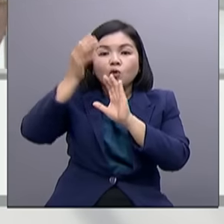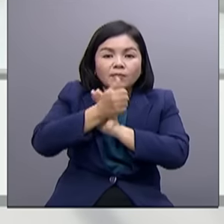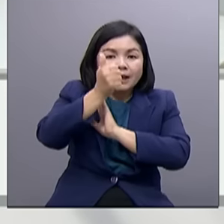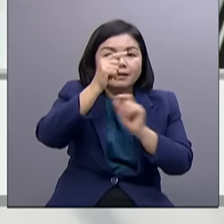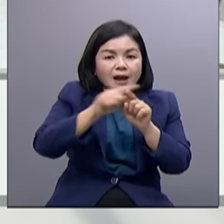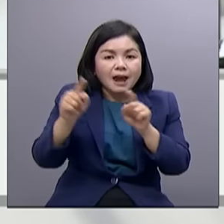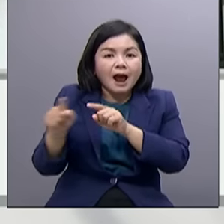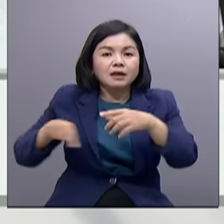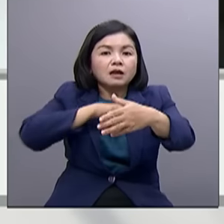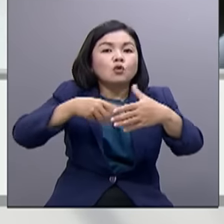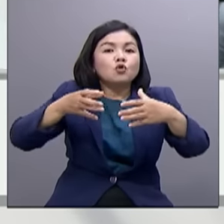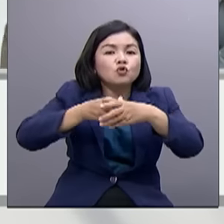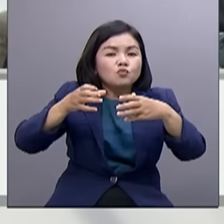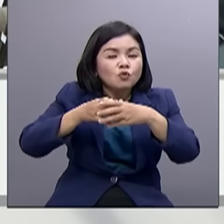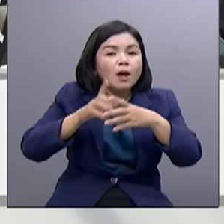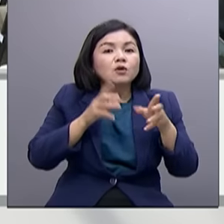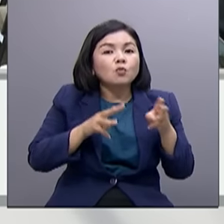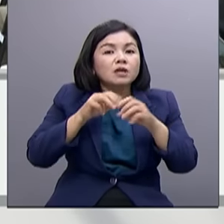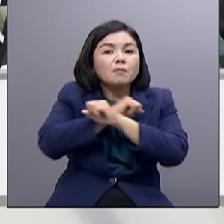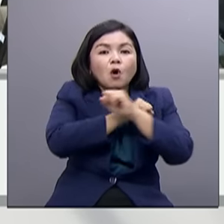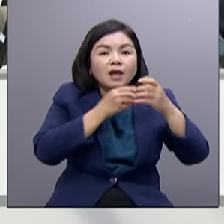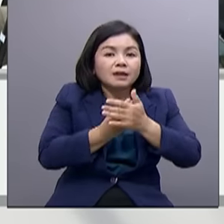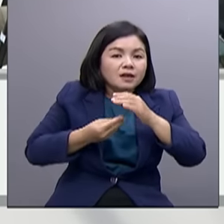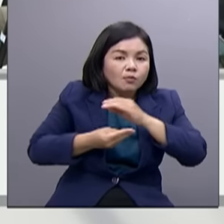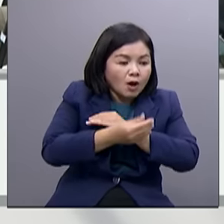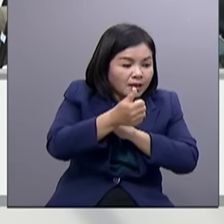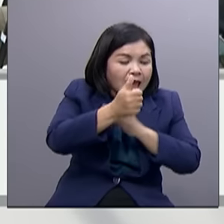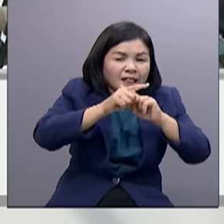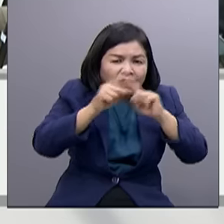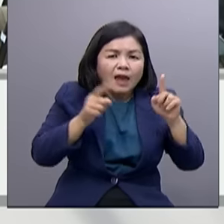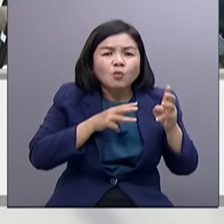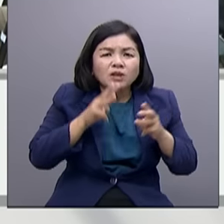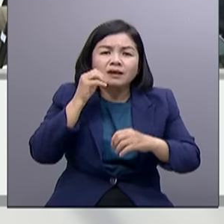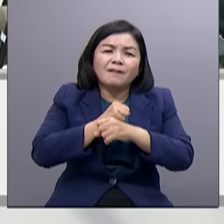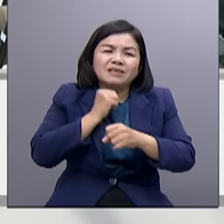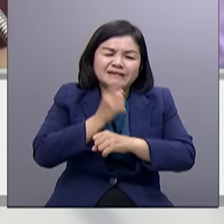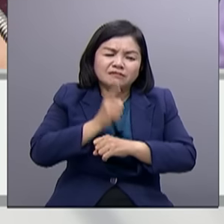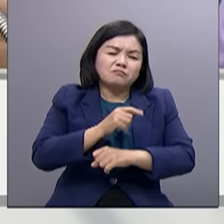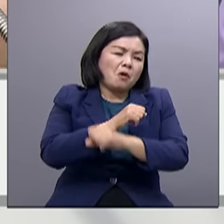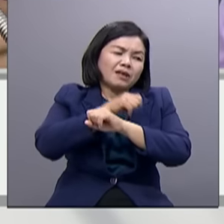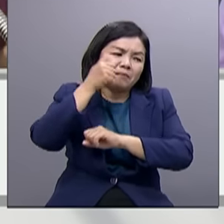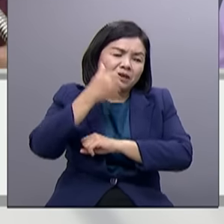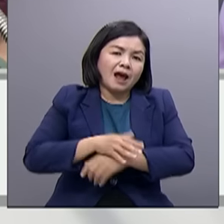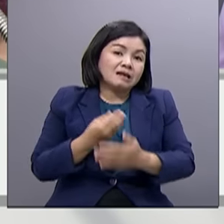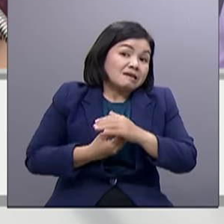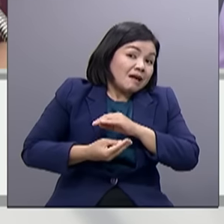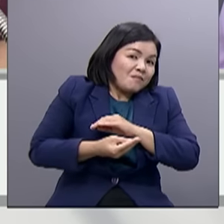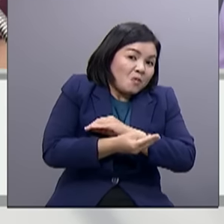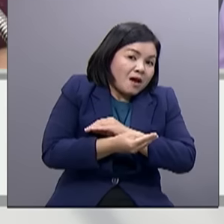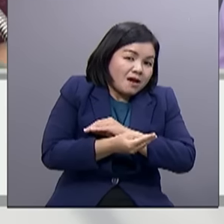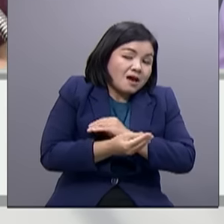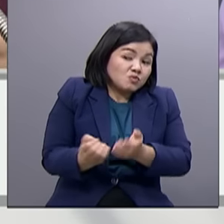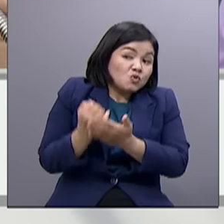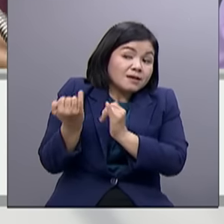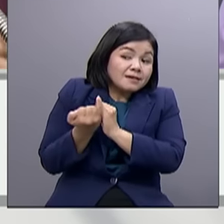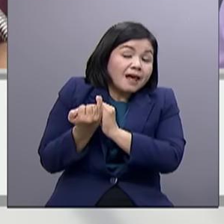ให้เลือกกันเองด้วยความเชื่อมั่นว่าจะสกัดการฮ้วได้แต่ในทางปฏิบัติมันสกัดไม่ได้ค่ะอย่างเช่นอาจารย์รวิทวัฒนสุข